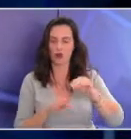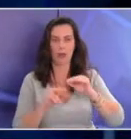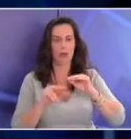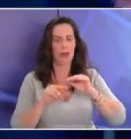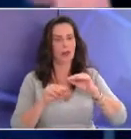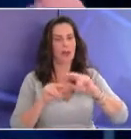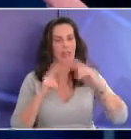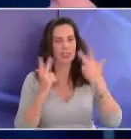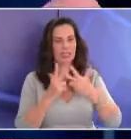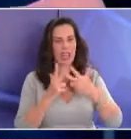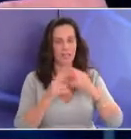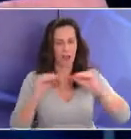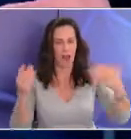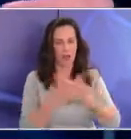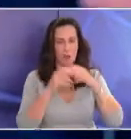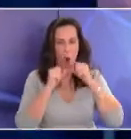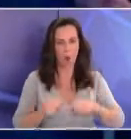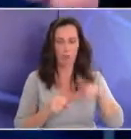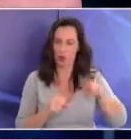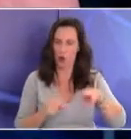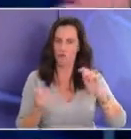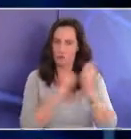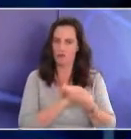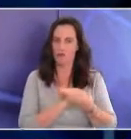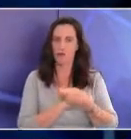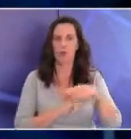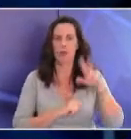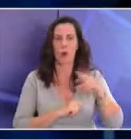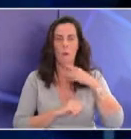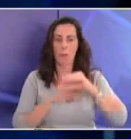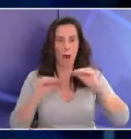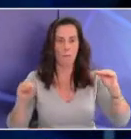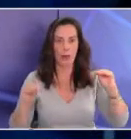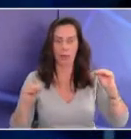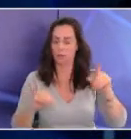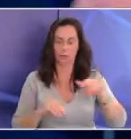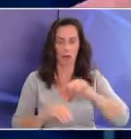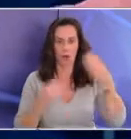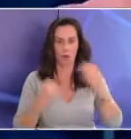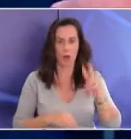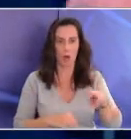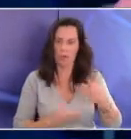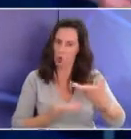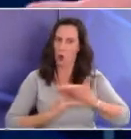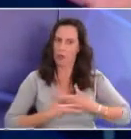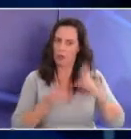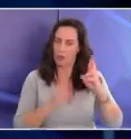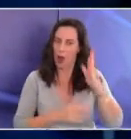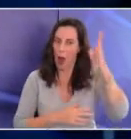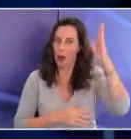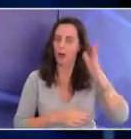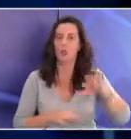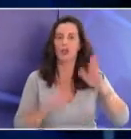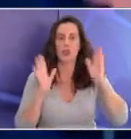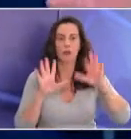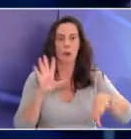האוסטרי לאמן את הנבחרת, יש שינוי בגישה. אלמוג כהן אמר שאנדי הרצוג הוא אחד המאמנים הכי טובים שימנו אותו. זה נותן לנו תקווה שבחרו